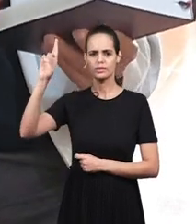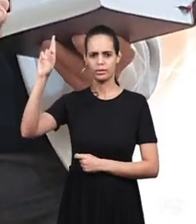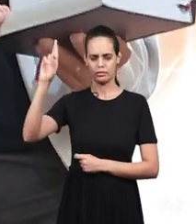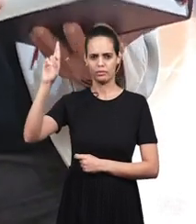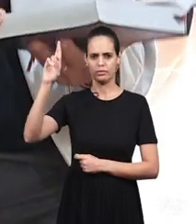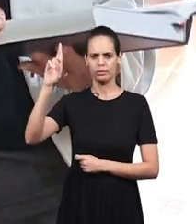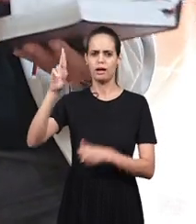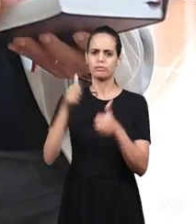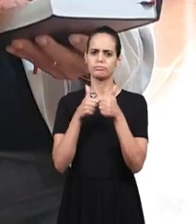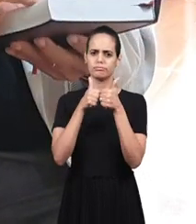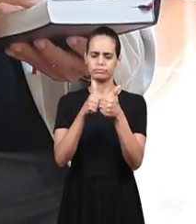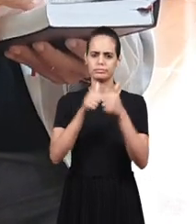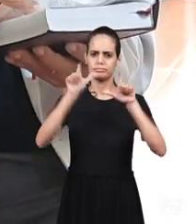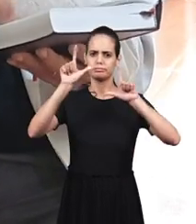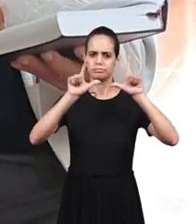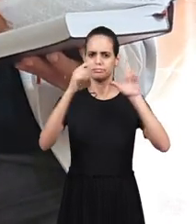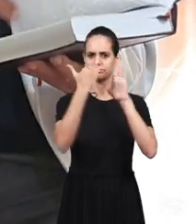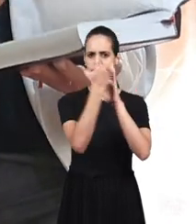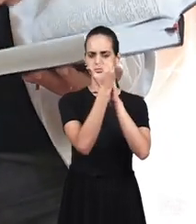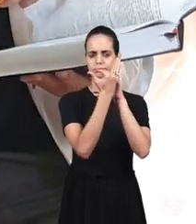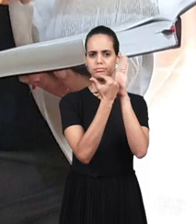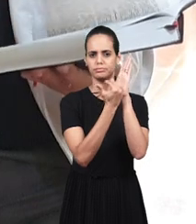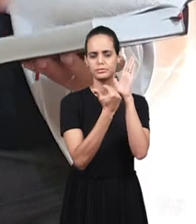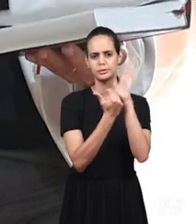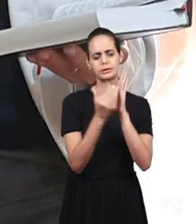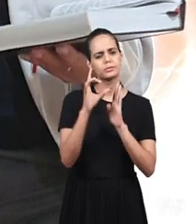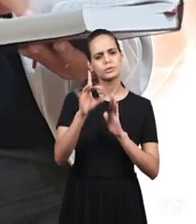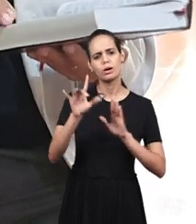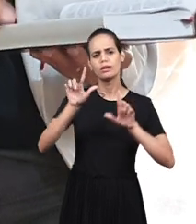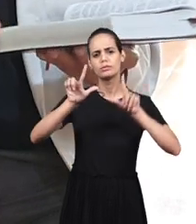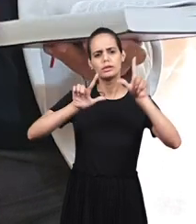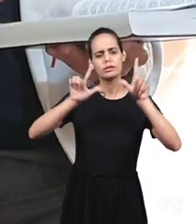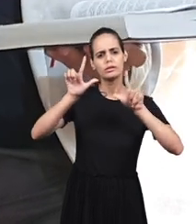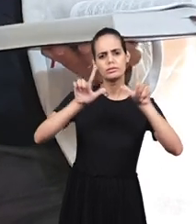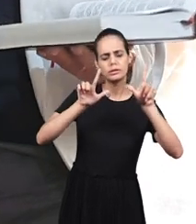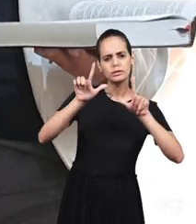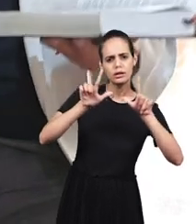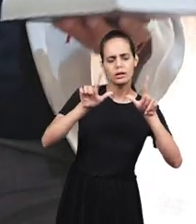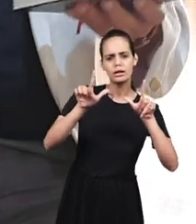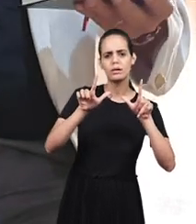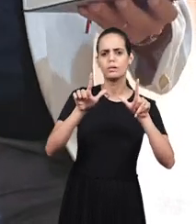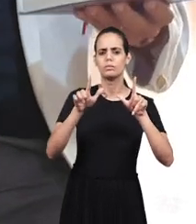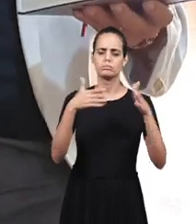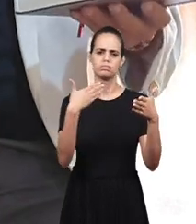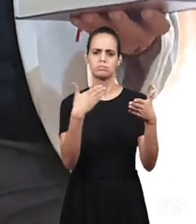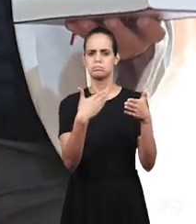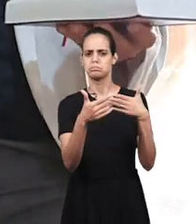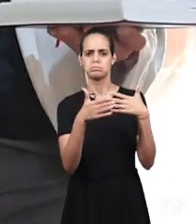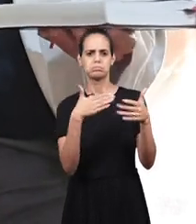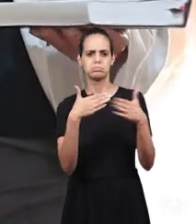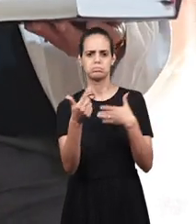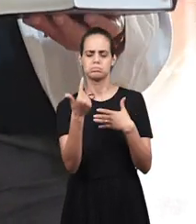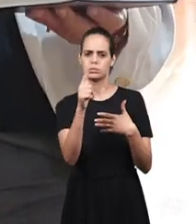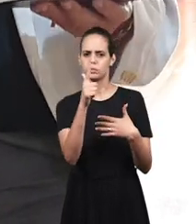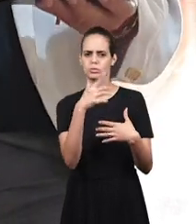parole. Un mot adressé à tous. Priez au Seigneur. Personne